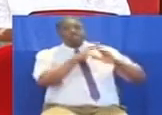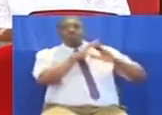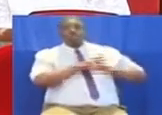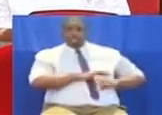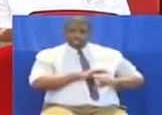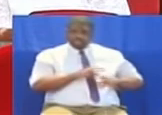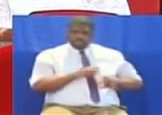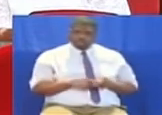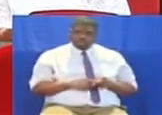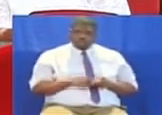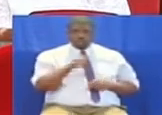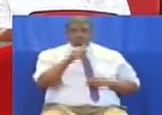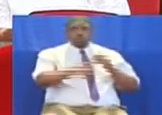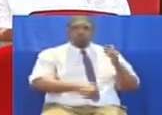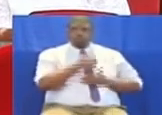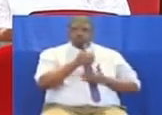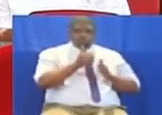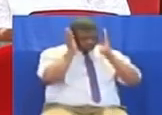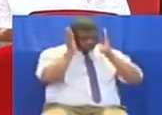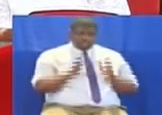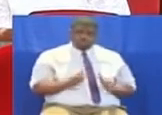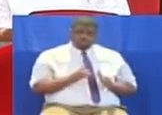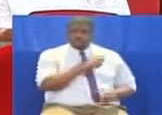na uongozi wa Mheshimiwa Rais.